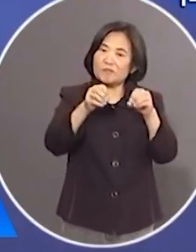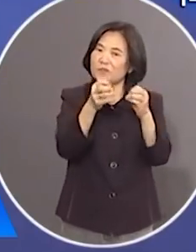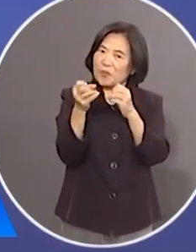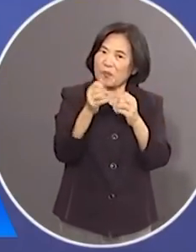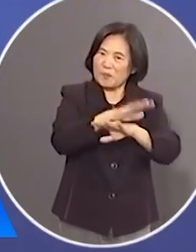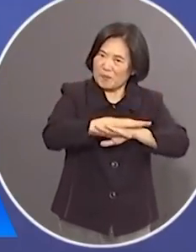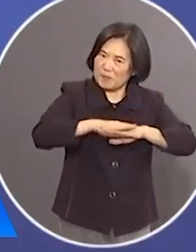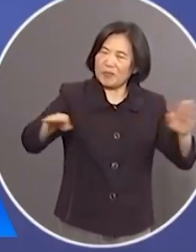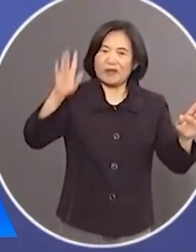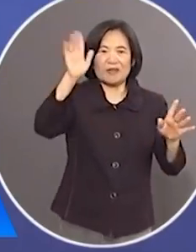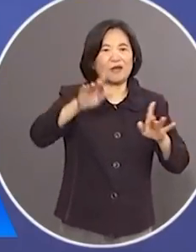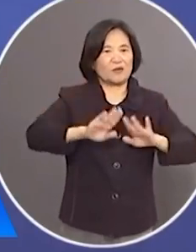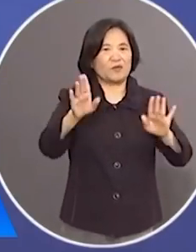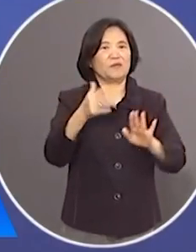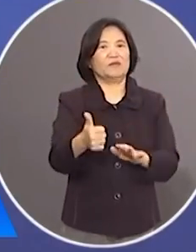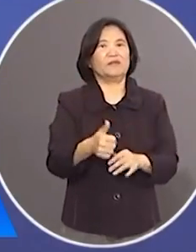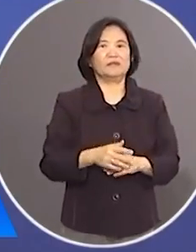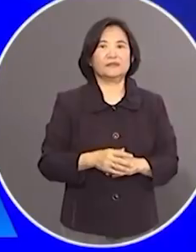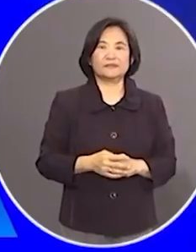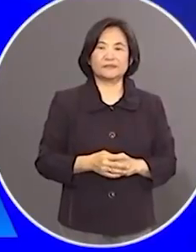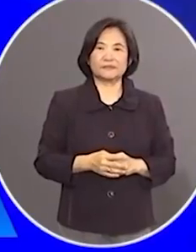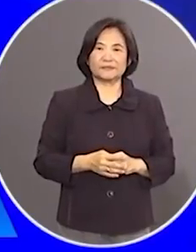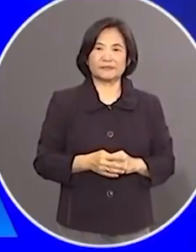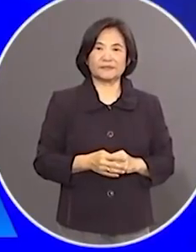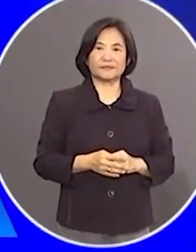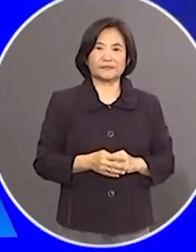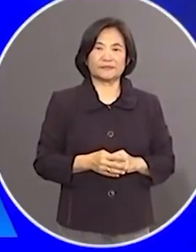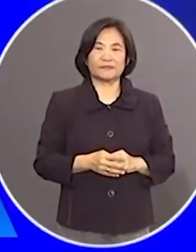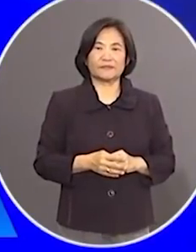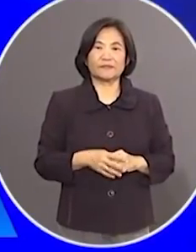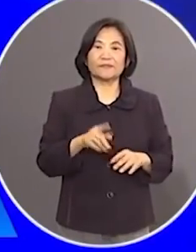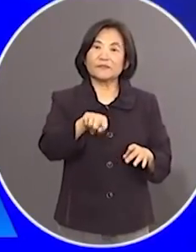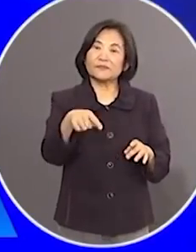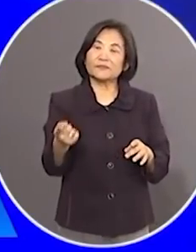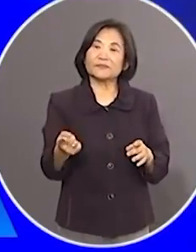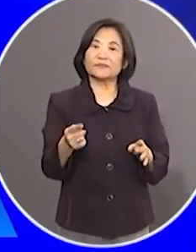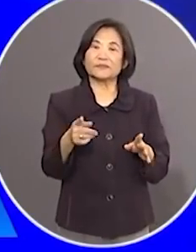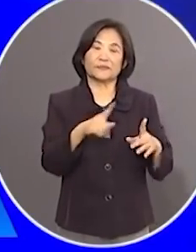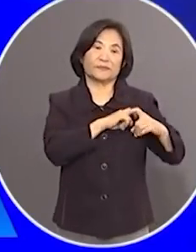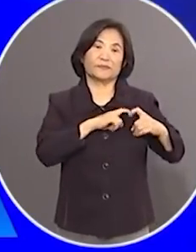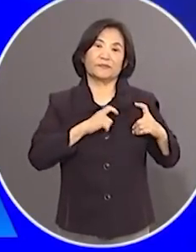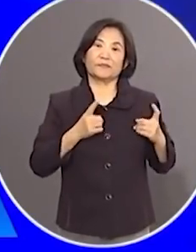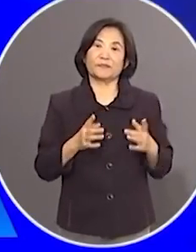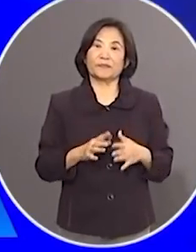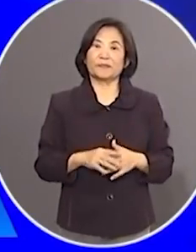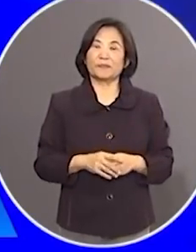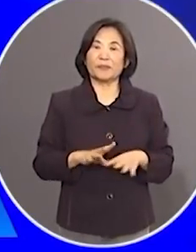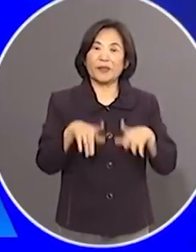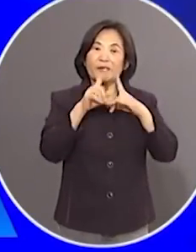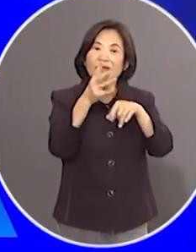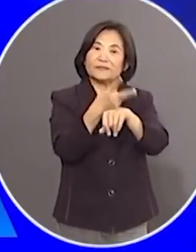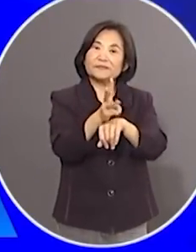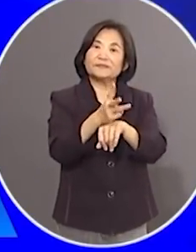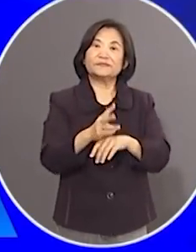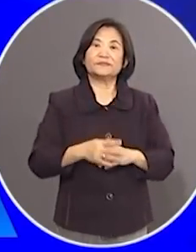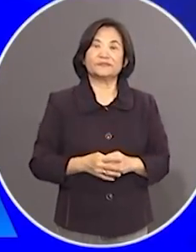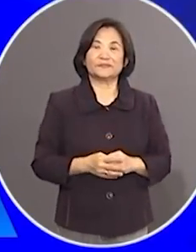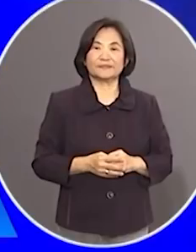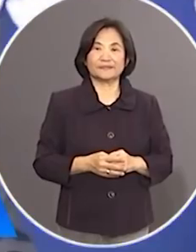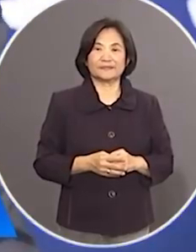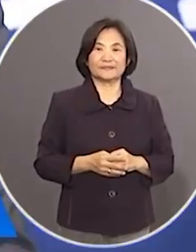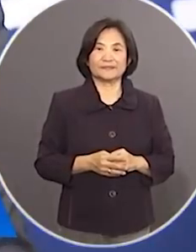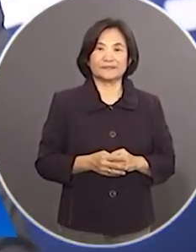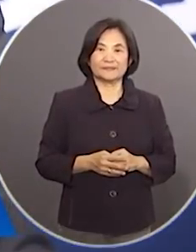来越棒，越来越好。谢谢大家。 好，谢谢。继续呢，我们请郭台铭先生回答，时间3分钟，